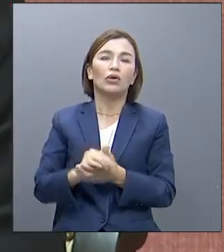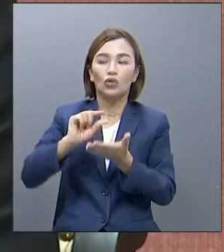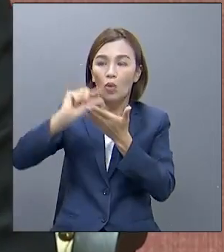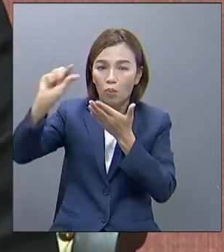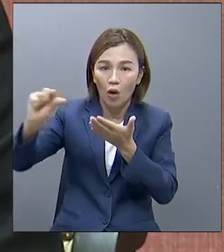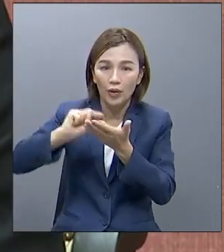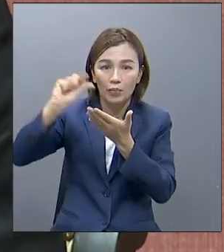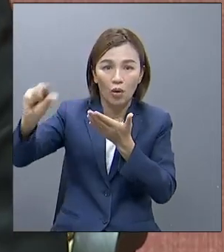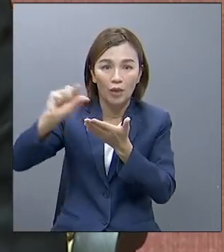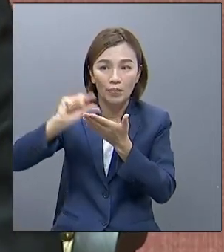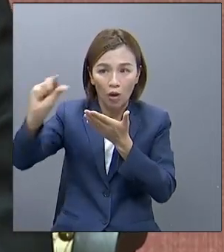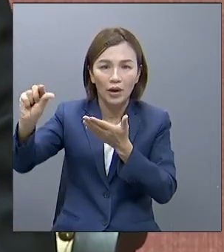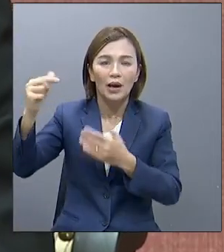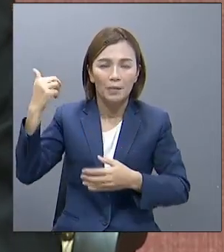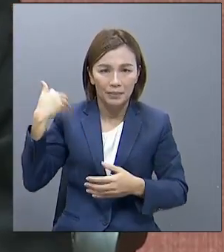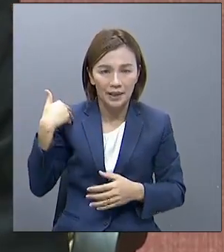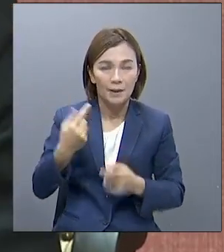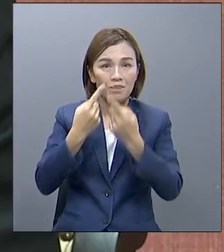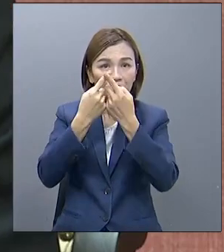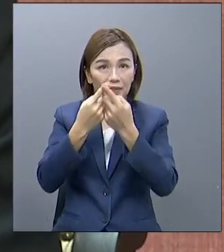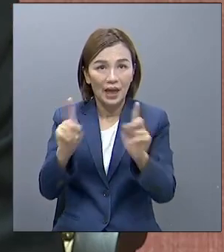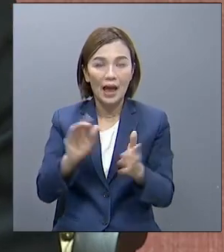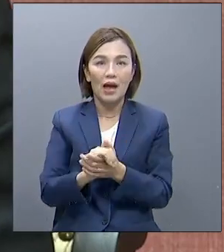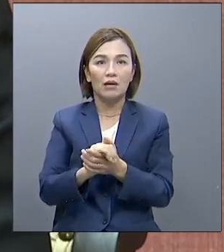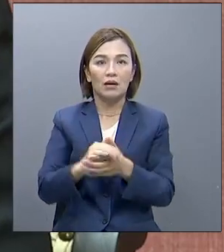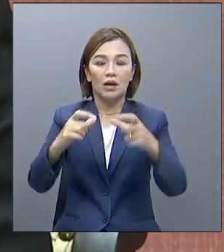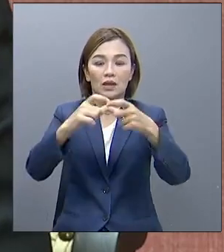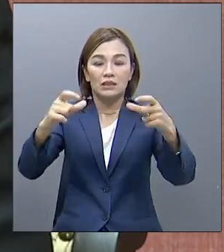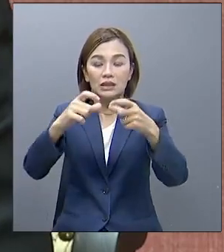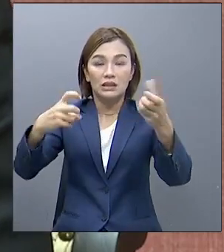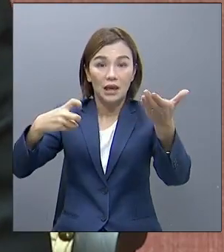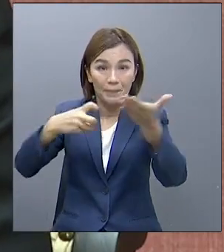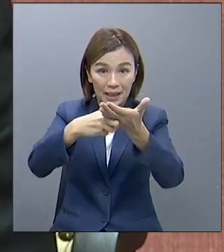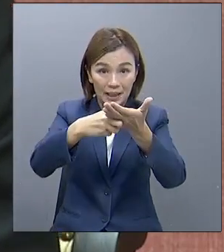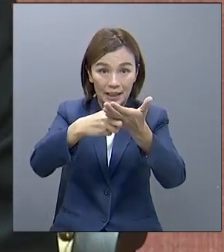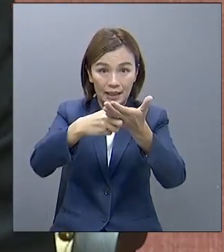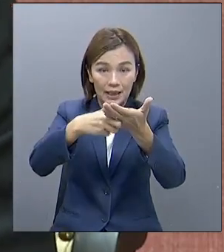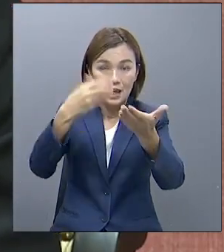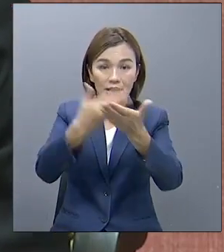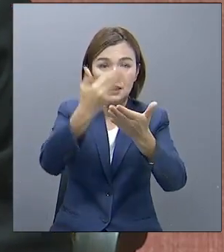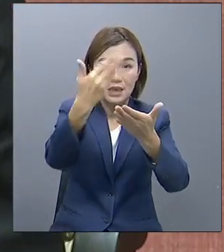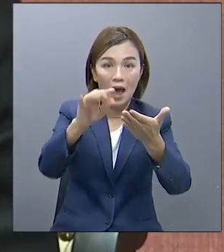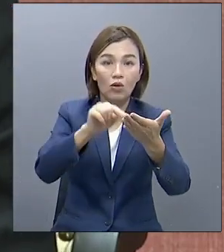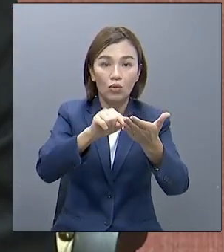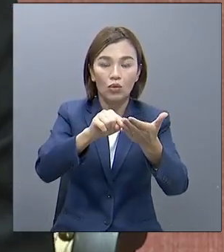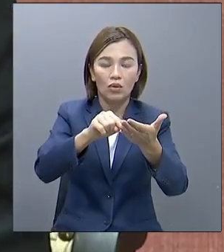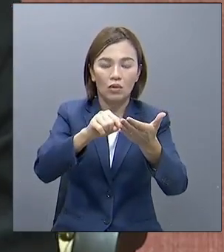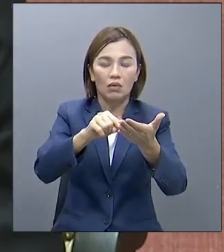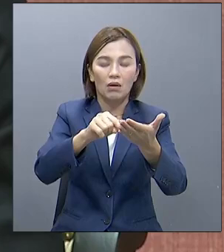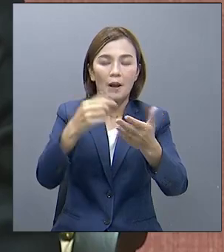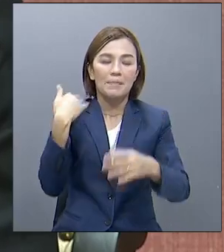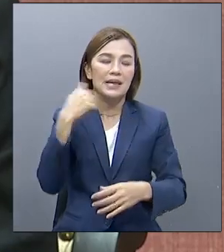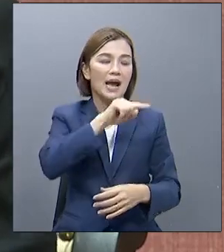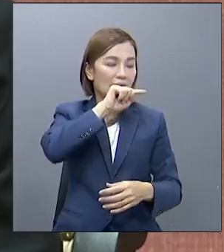หนี้นะครับแต่ว่าในส่วนของค่าตั๋วเครื่องบินเนี่ยทางกระทรวงแรงงานได้ให้กรมการจัดหางานประสานกับส